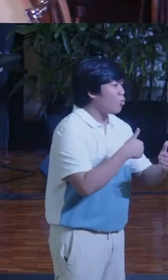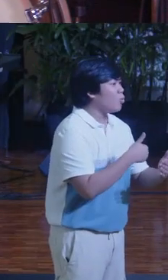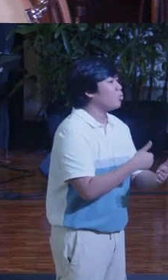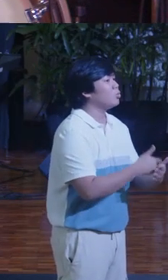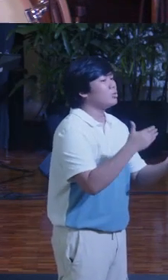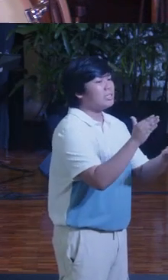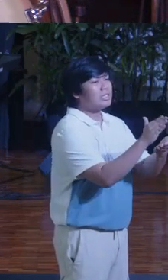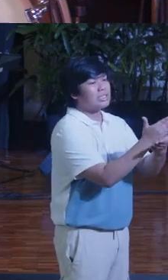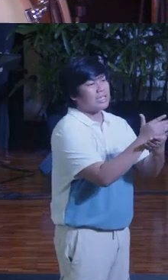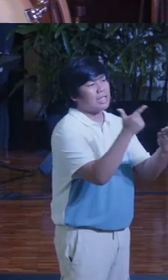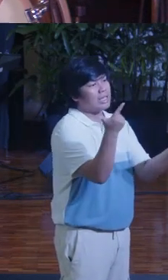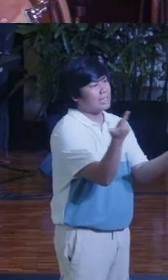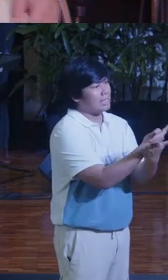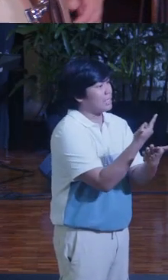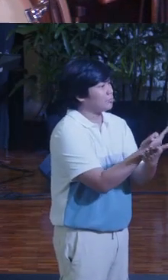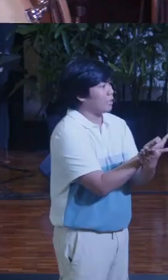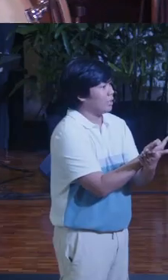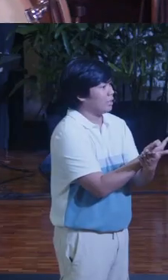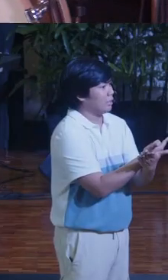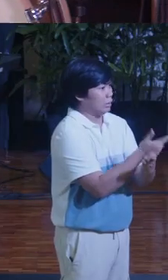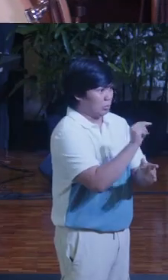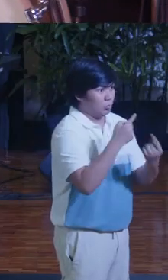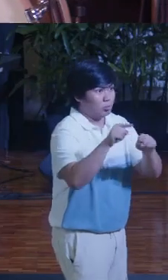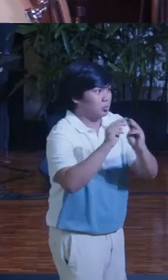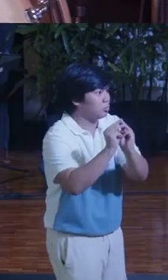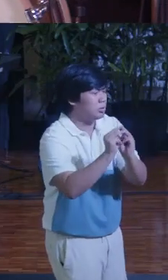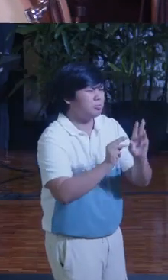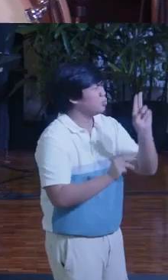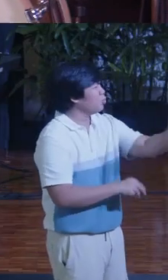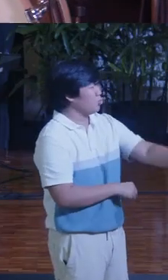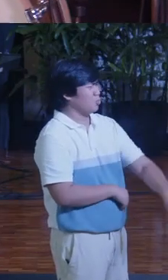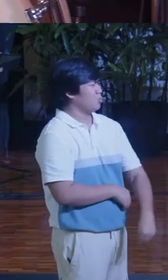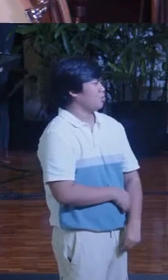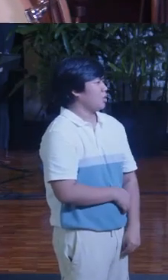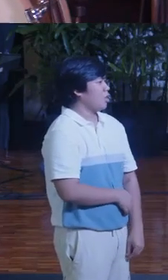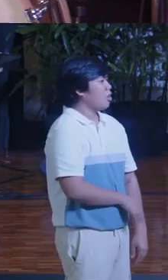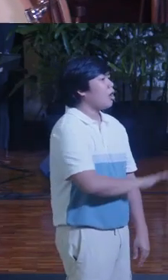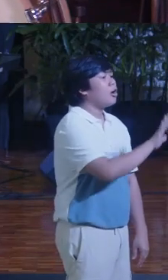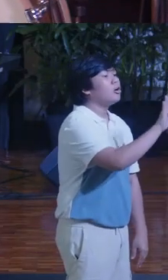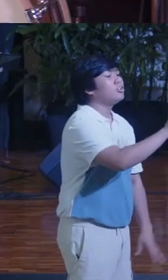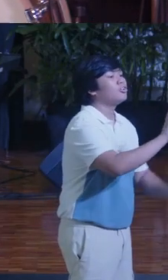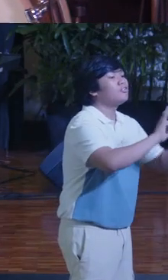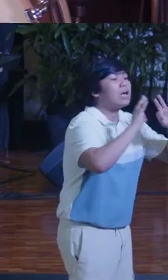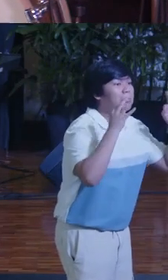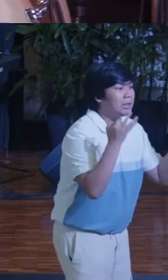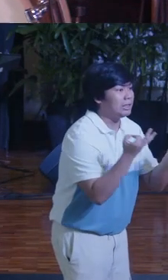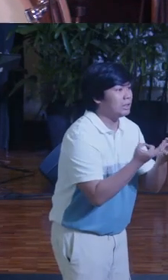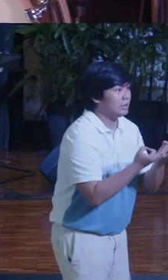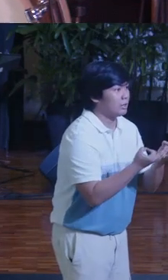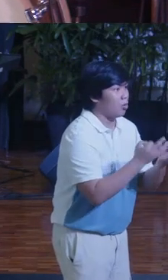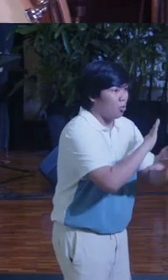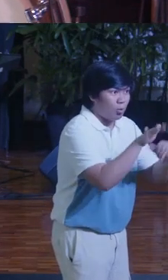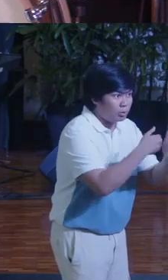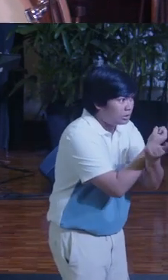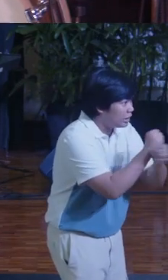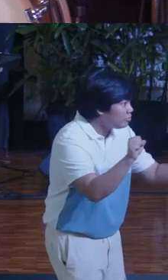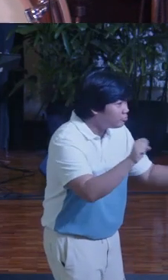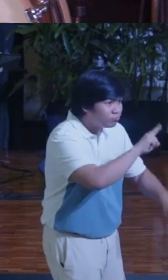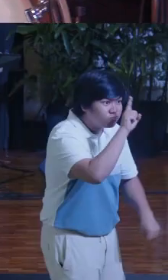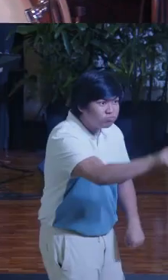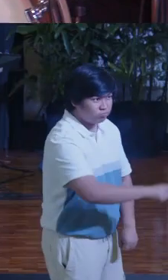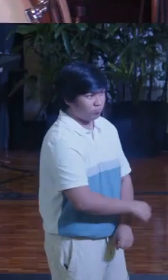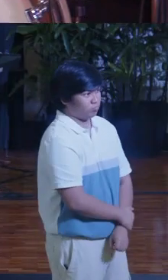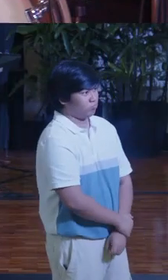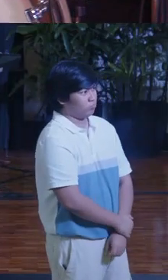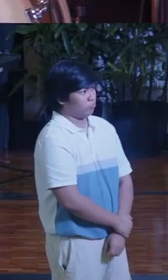Alam niyo ba, na kung saan tayo naroon, dito lang, hindi tayo kailangan